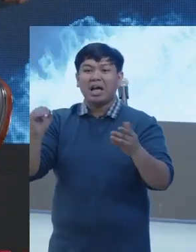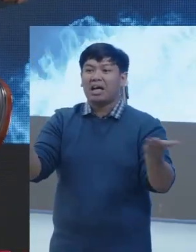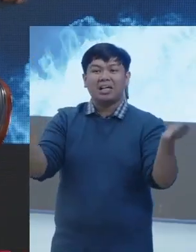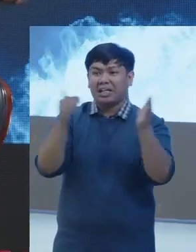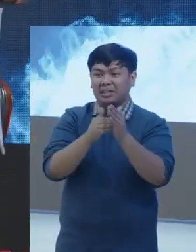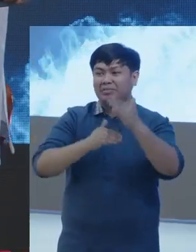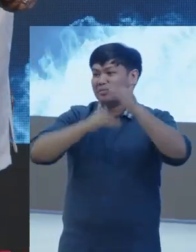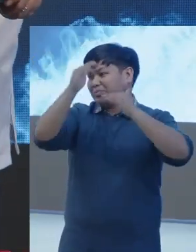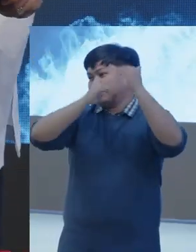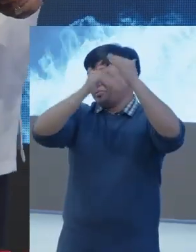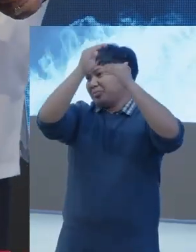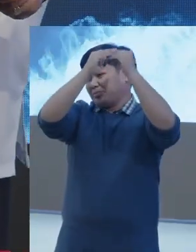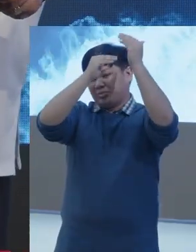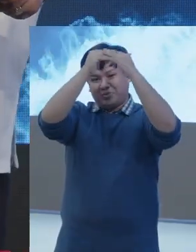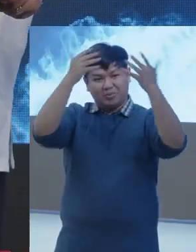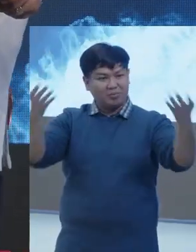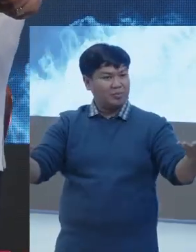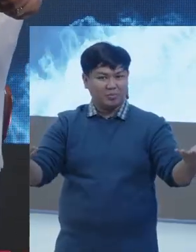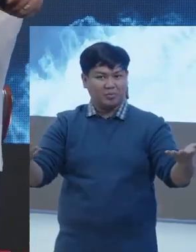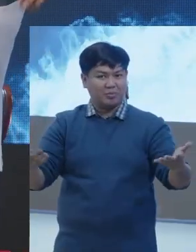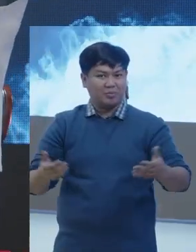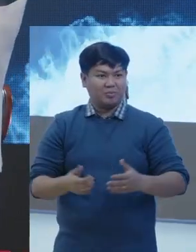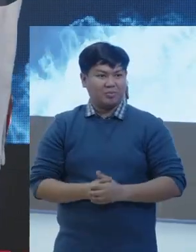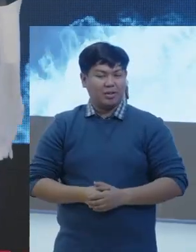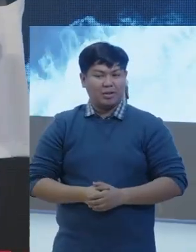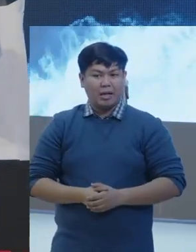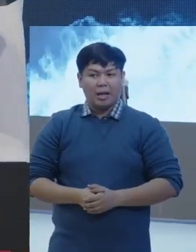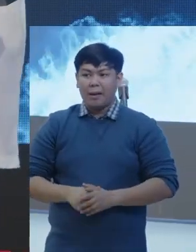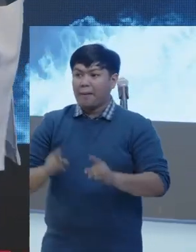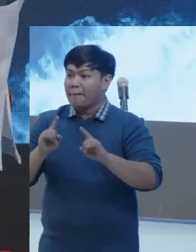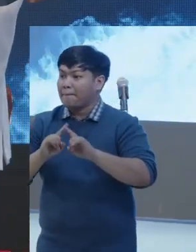Pero, itong pagkakataon na ito,